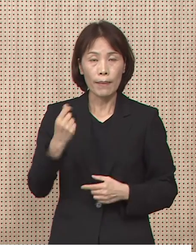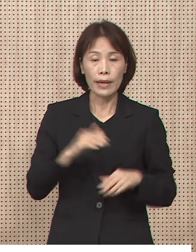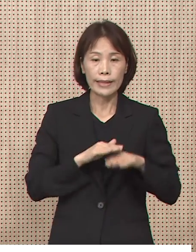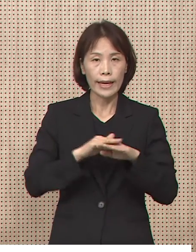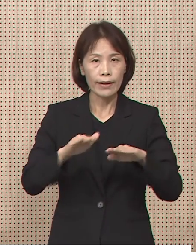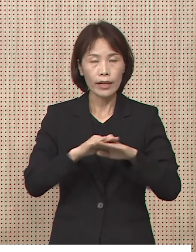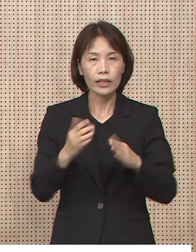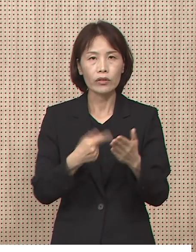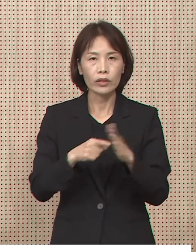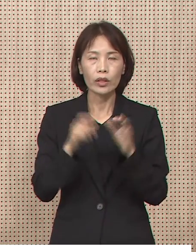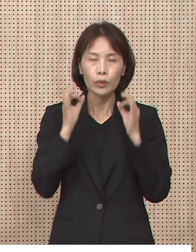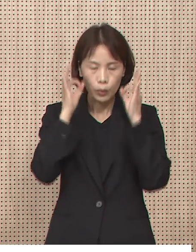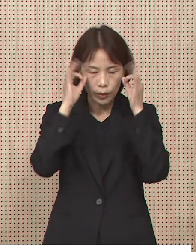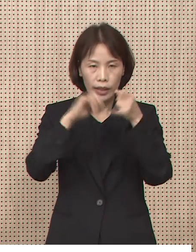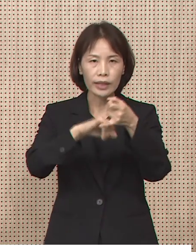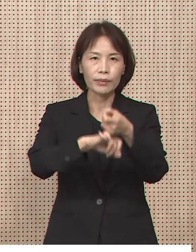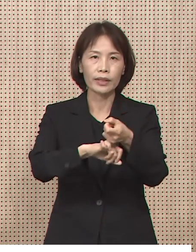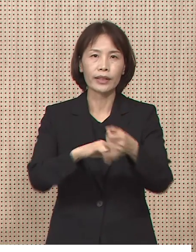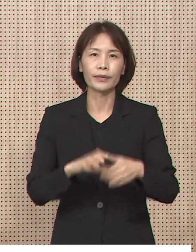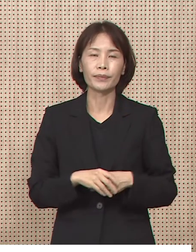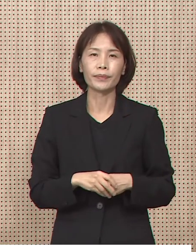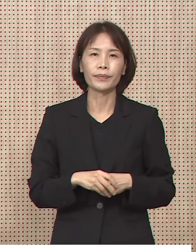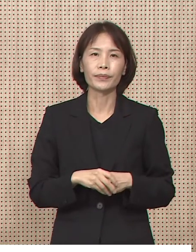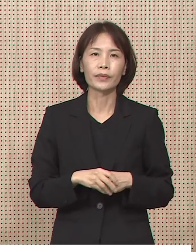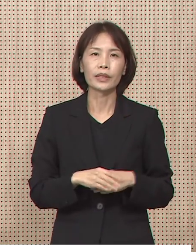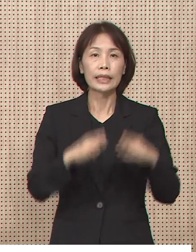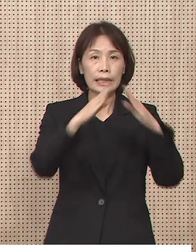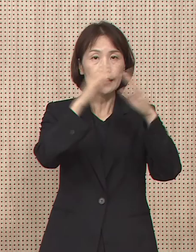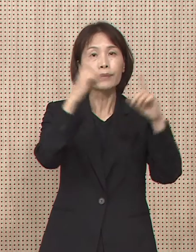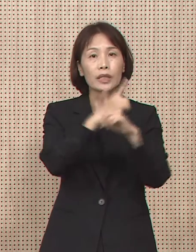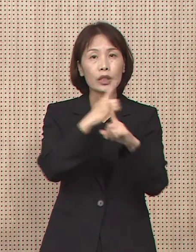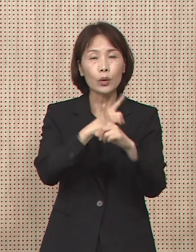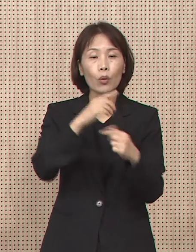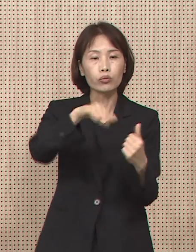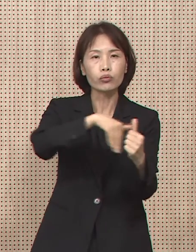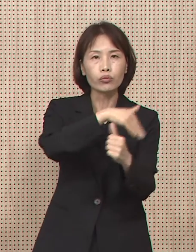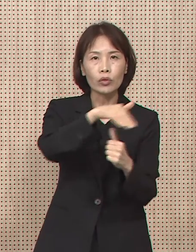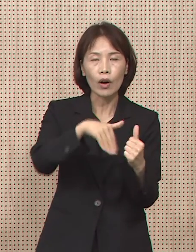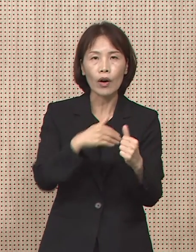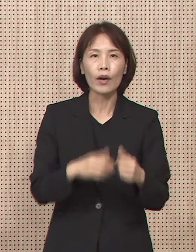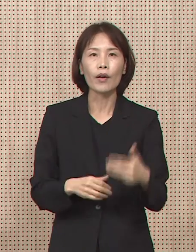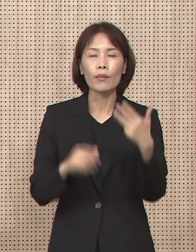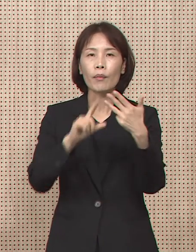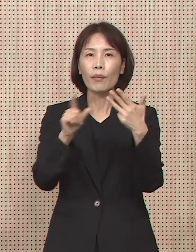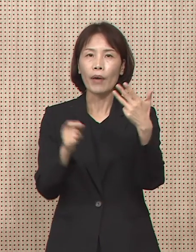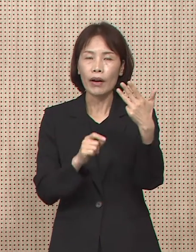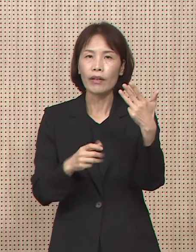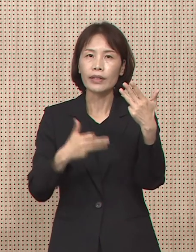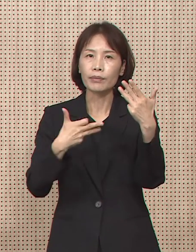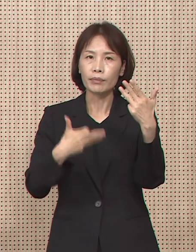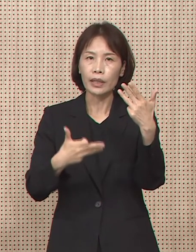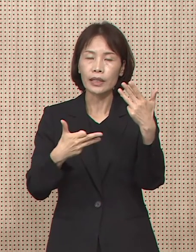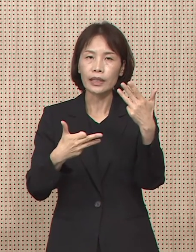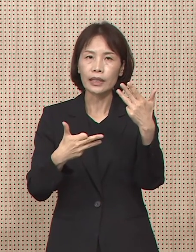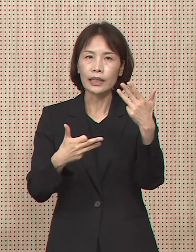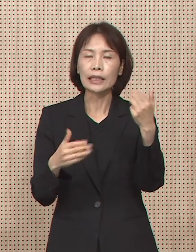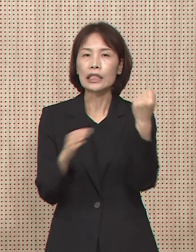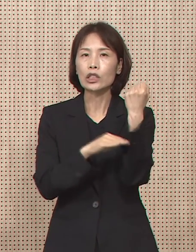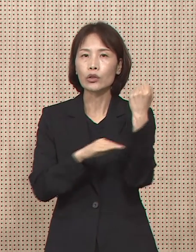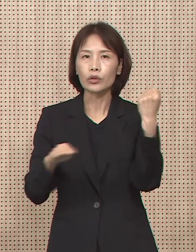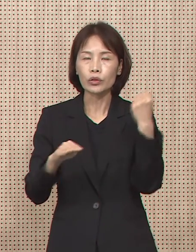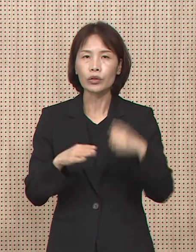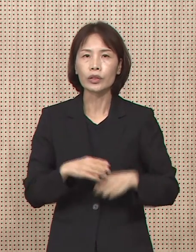있도록 노력해 나가겠습니다. 다음은 재택치료 운영 현황입니다. 8월 29일 18시 기준 도내 재택치료